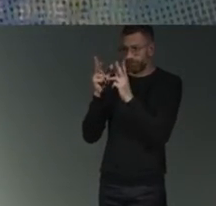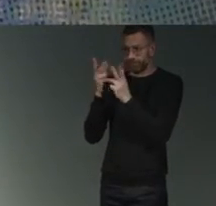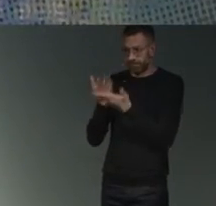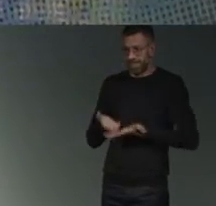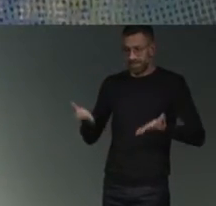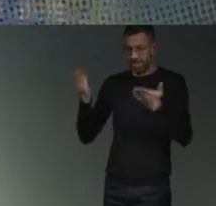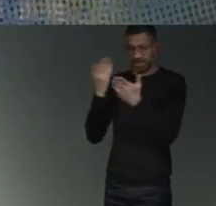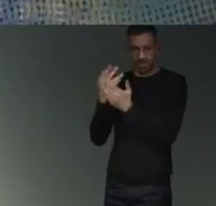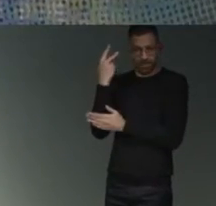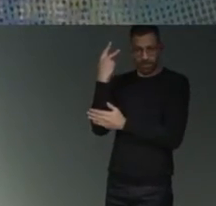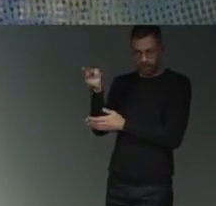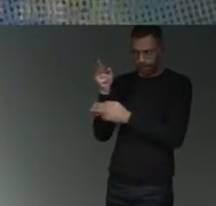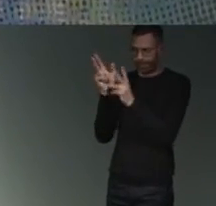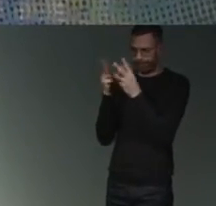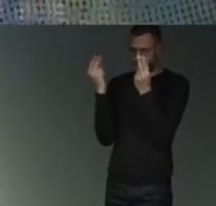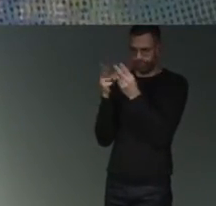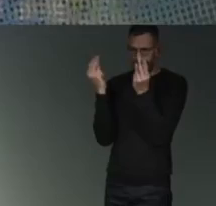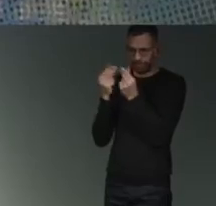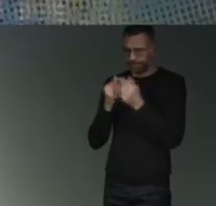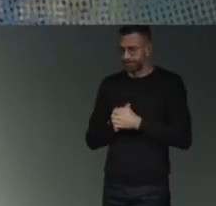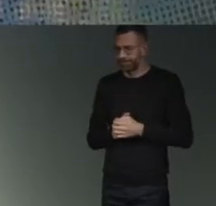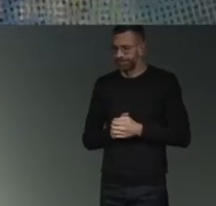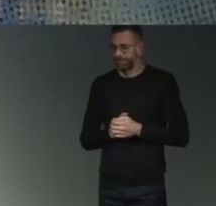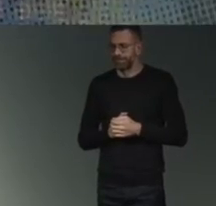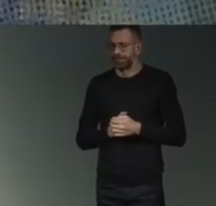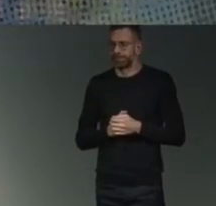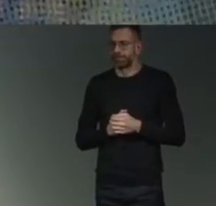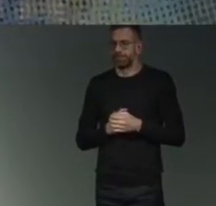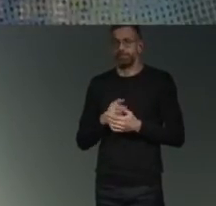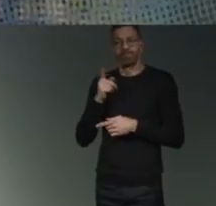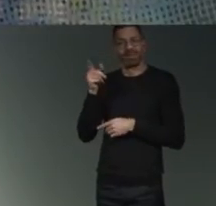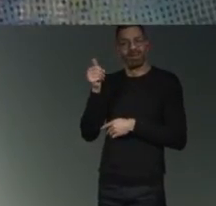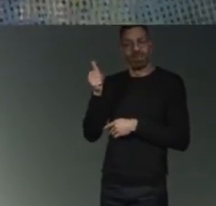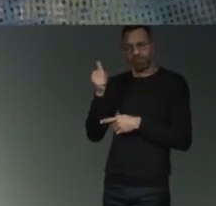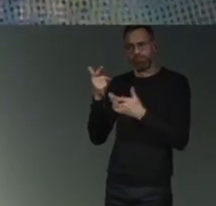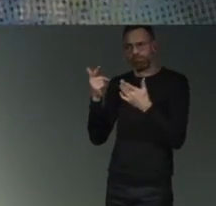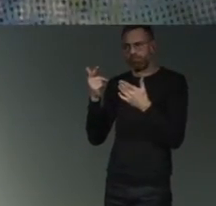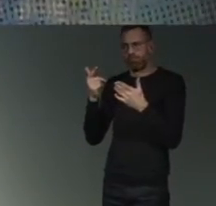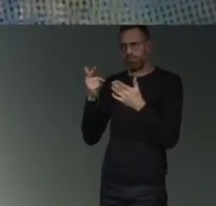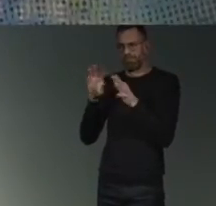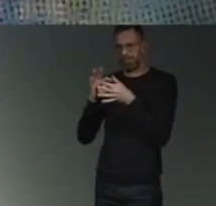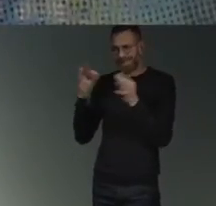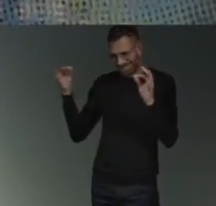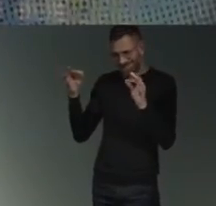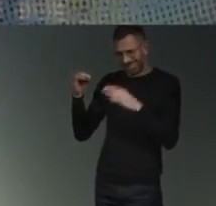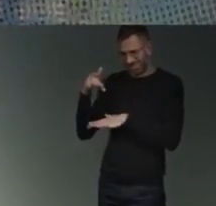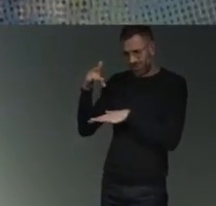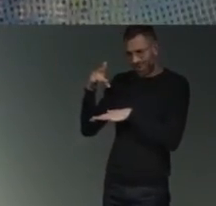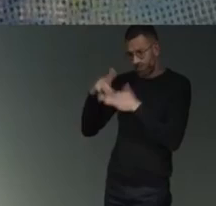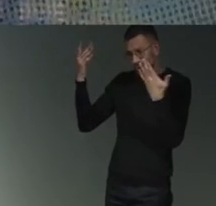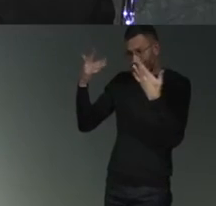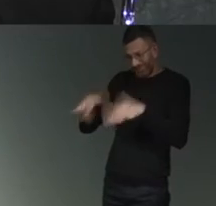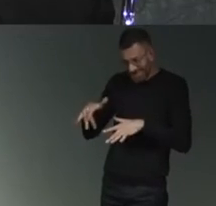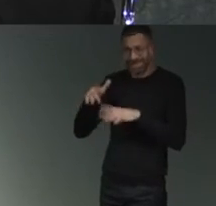situation qu'elle était en train de vivre. C'est-à-dire que ce n'est pas une histoire qu'elle me racontait, qu'elle avait vécue et qu'elle me racontait